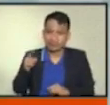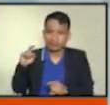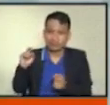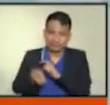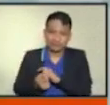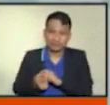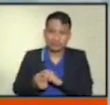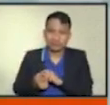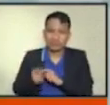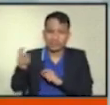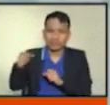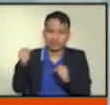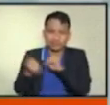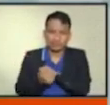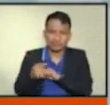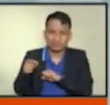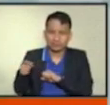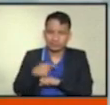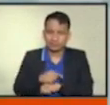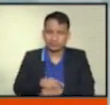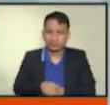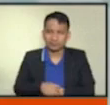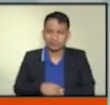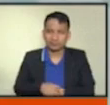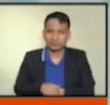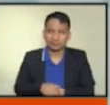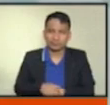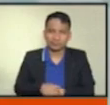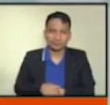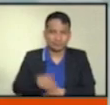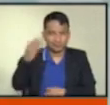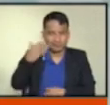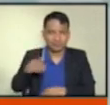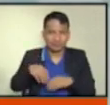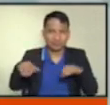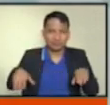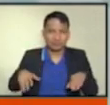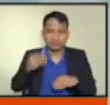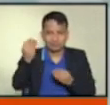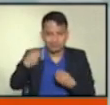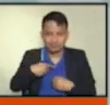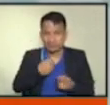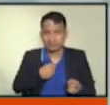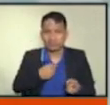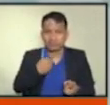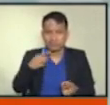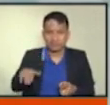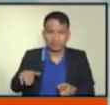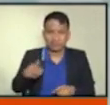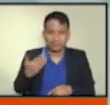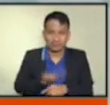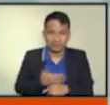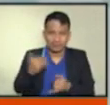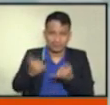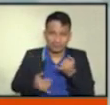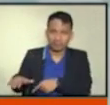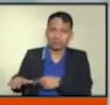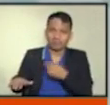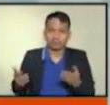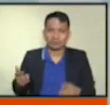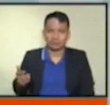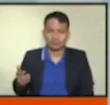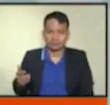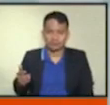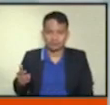ka na. Yung kasi maliit pa na sa mga kapit-kapit bahay, hindi nila sinasabi sa akin. Pero yung bunso natin nagsabi, sabi niya,